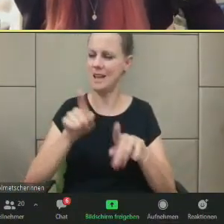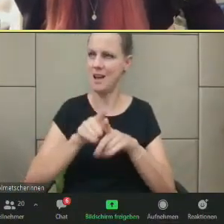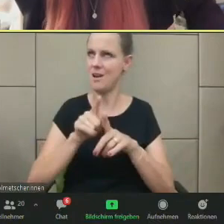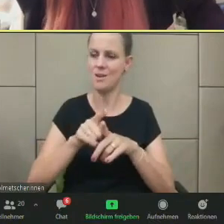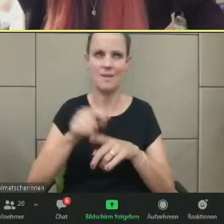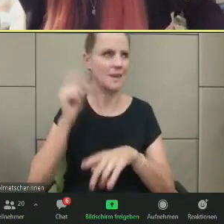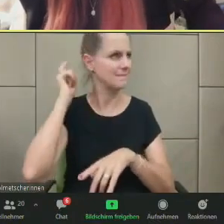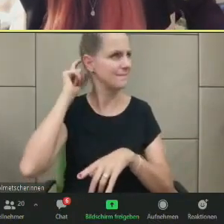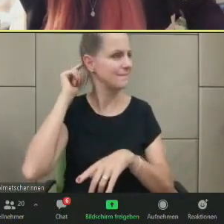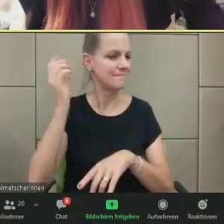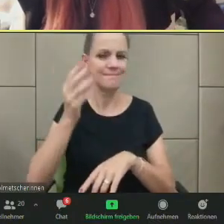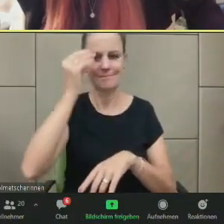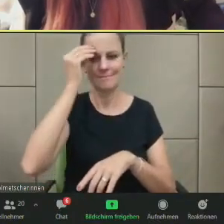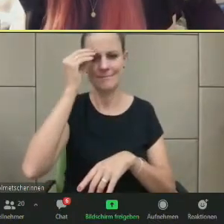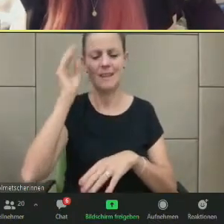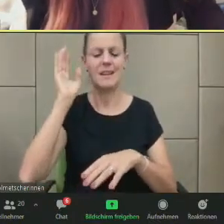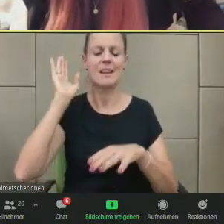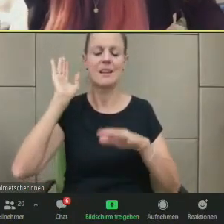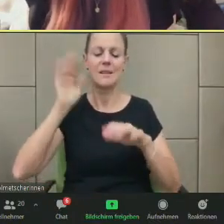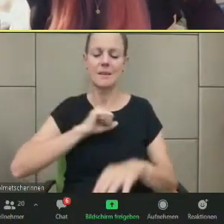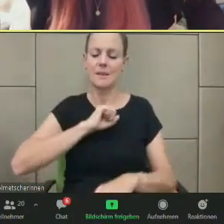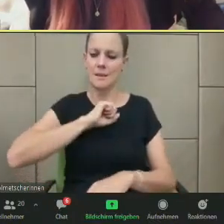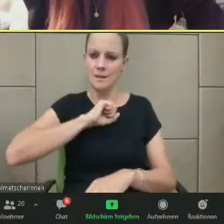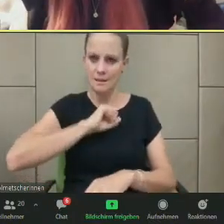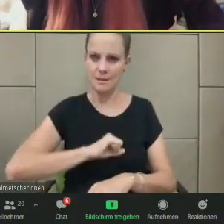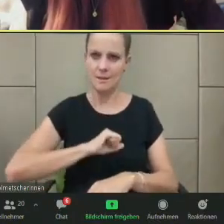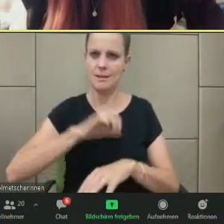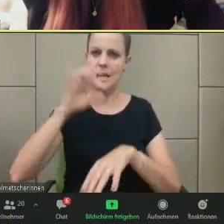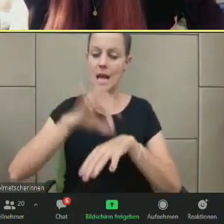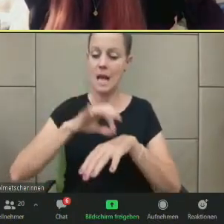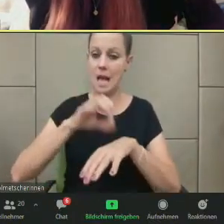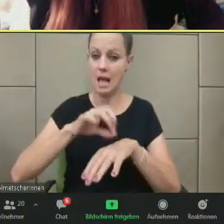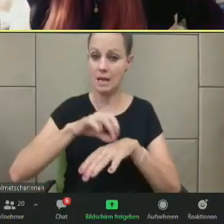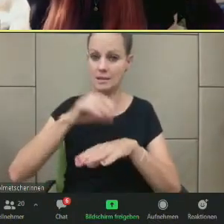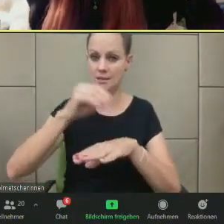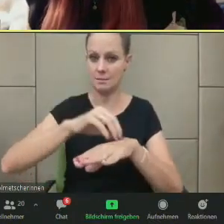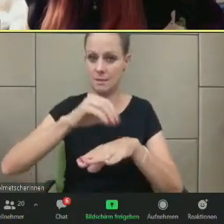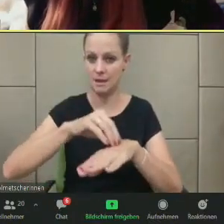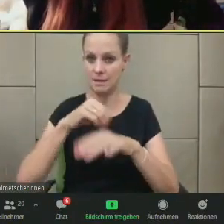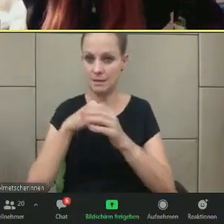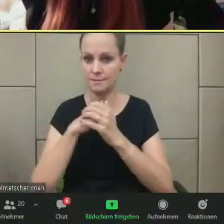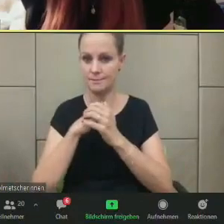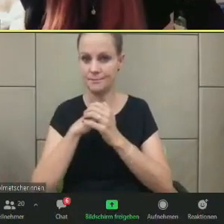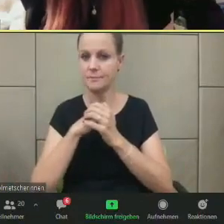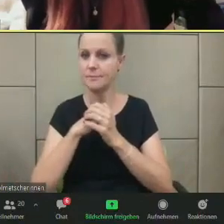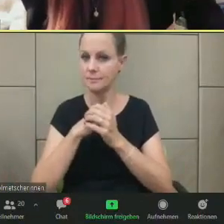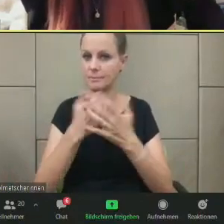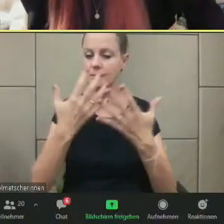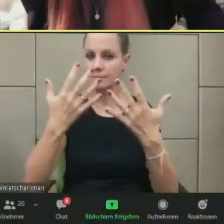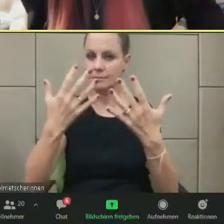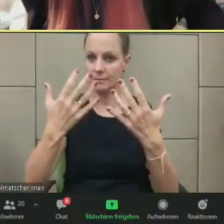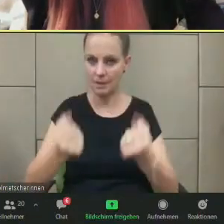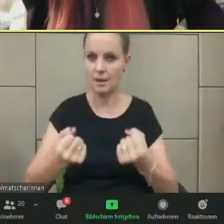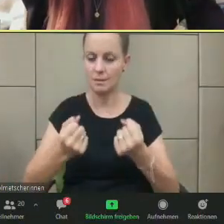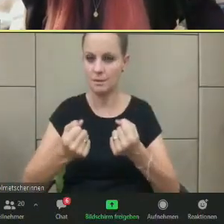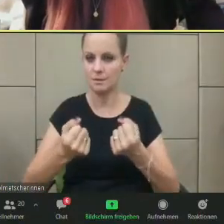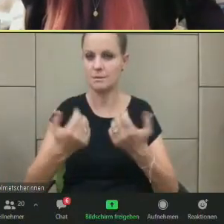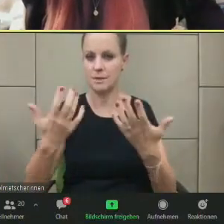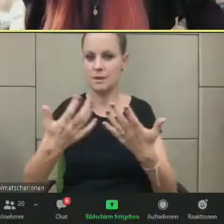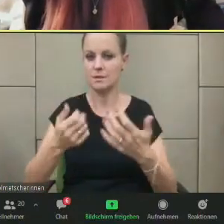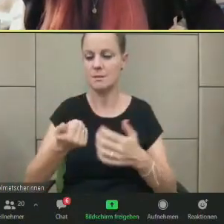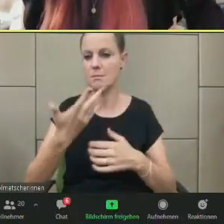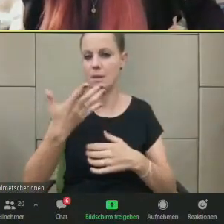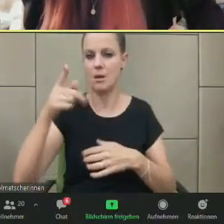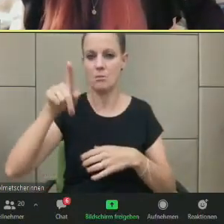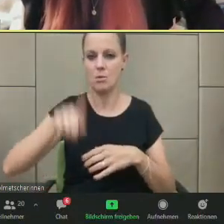irgendwann habe ich mich überwunden, habe mich bei diesem Arzt gemeldet und schlussendlich kam der Stein ins Rollen und ein paar Monate